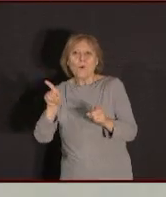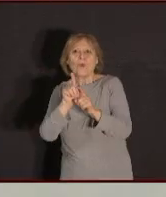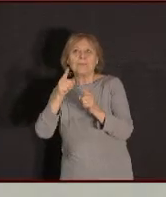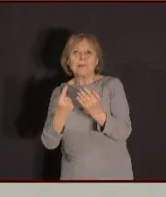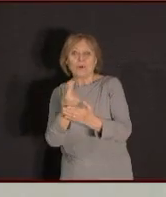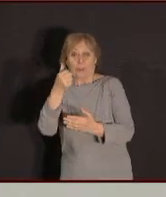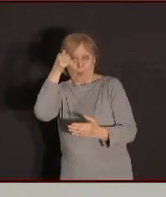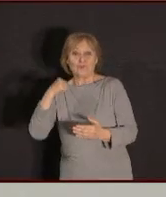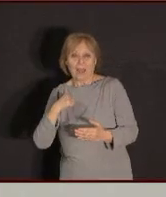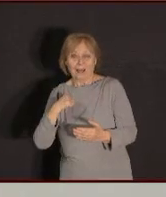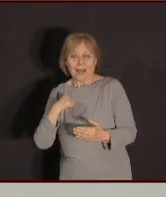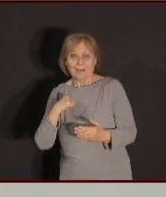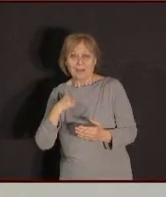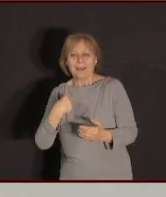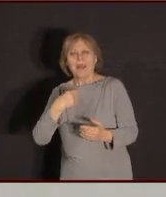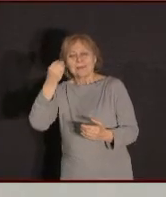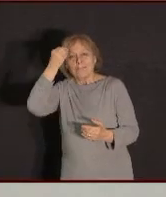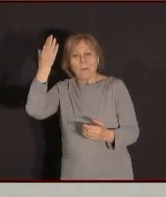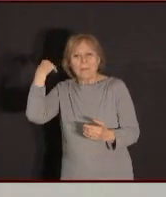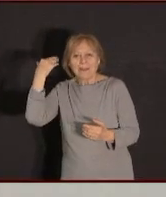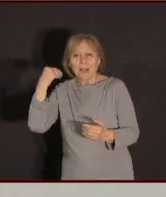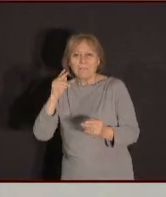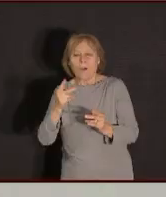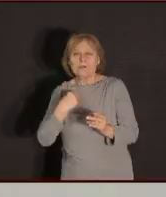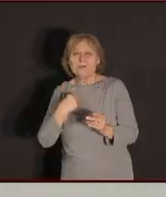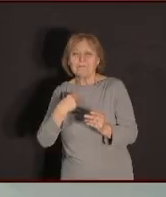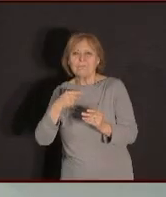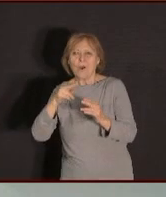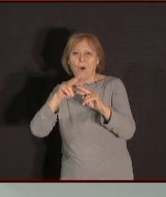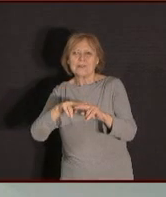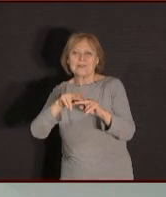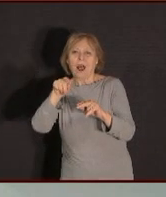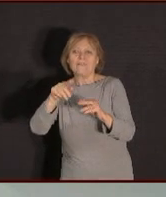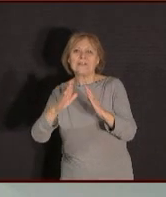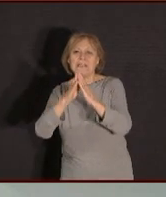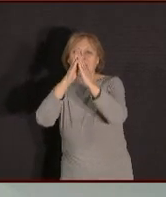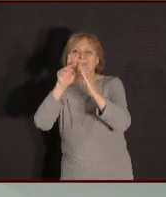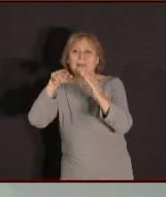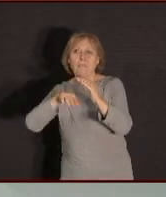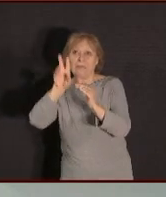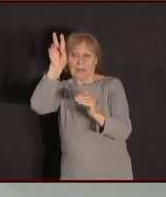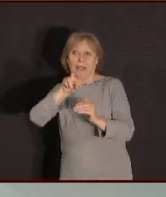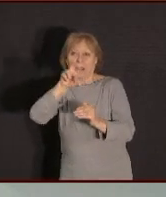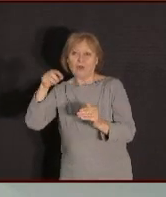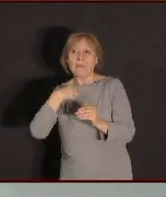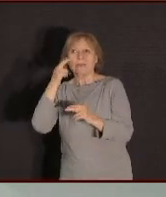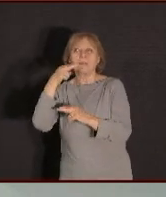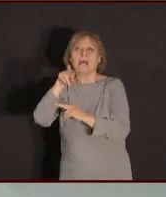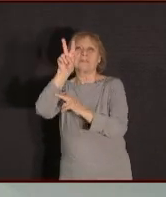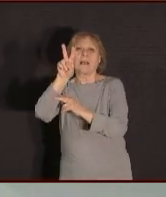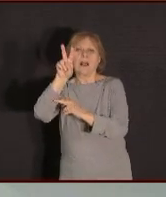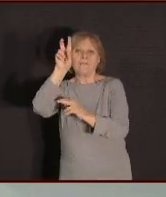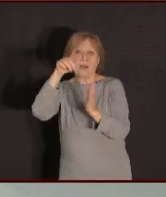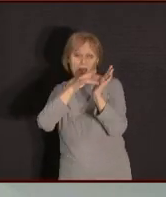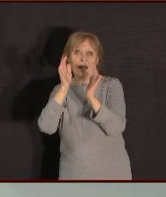včeraj. Se spominjam, kako sem stala v cerkvi pod križem in ko sem se zazrla v